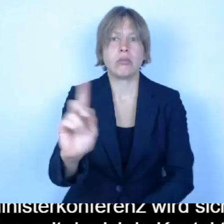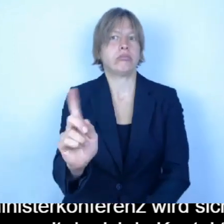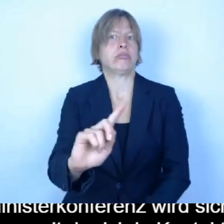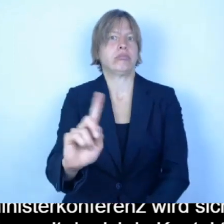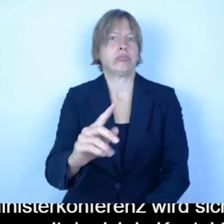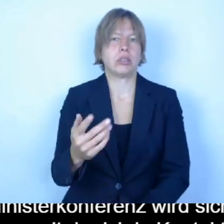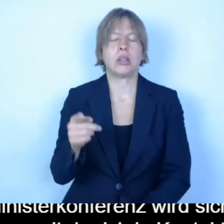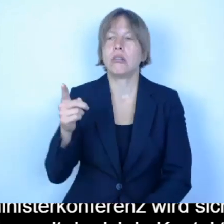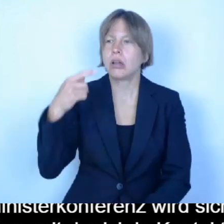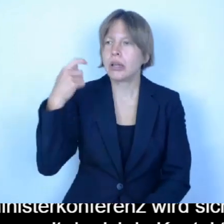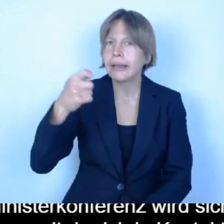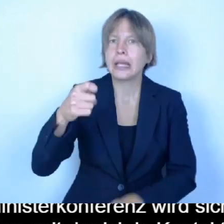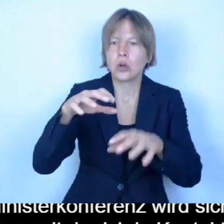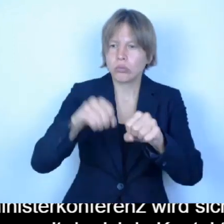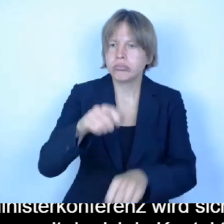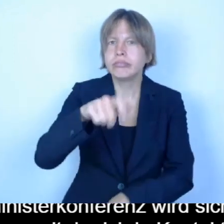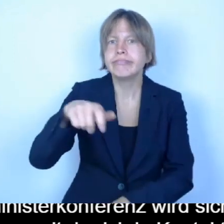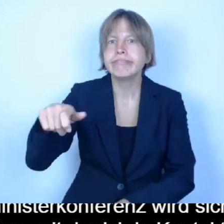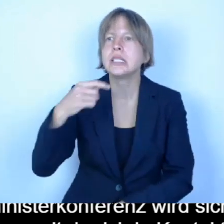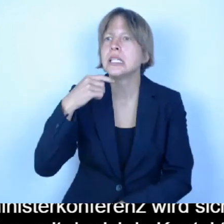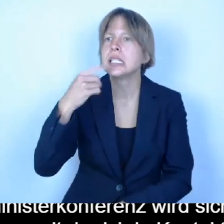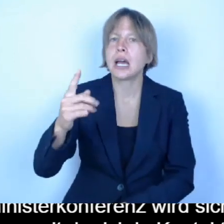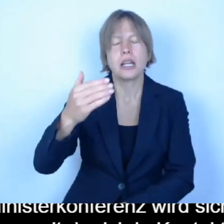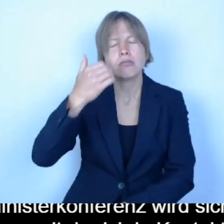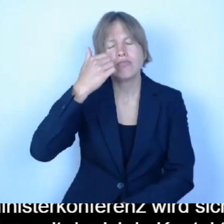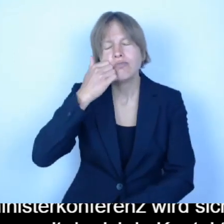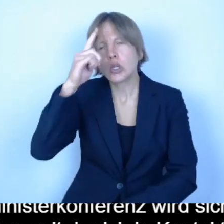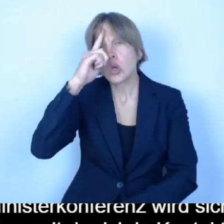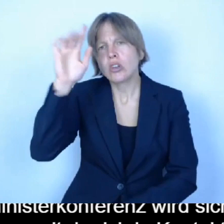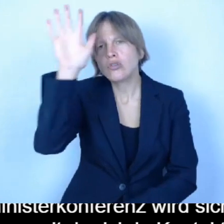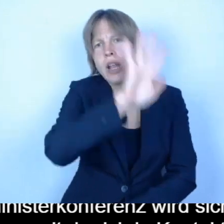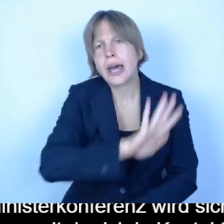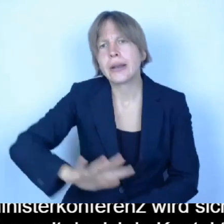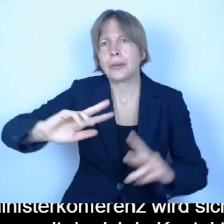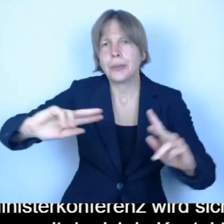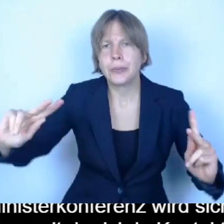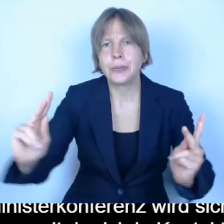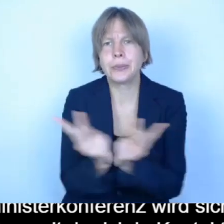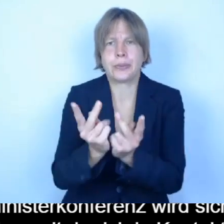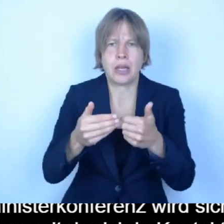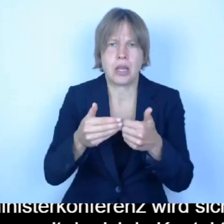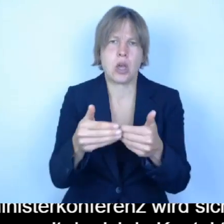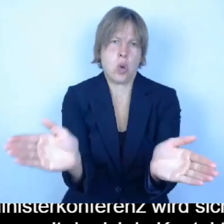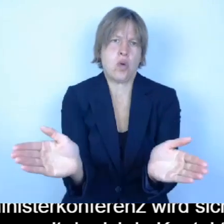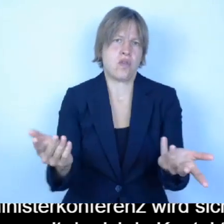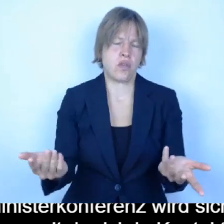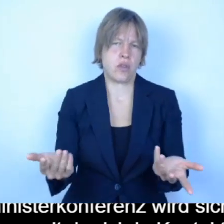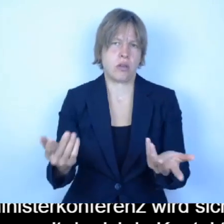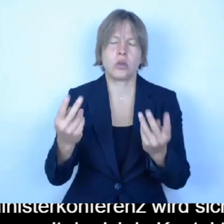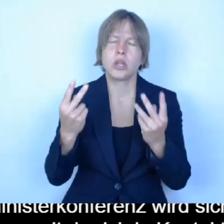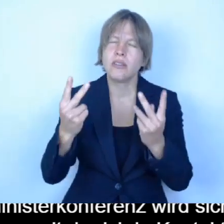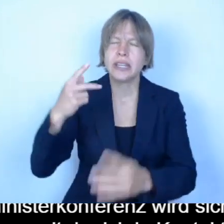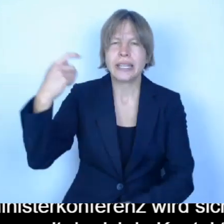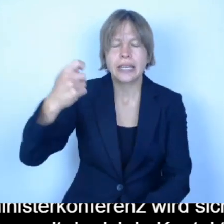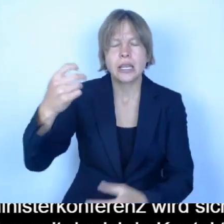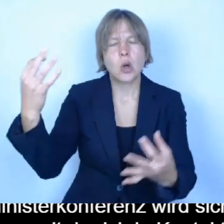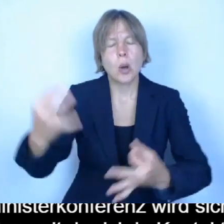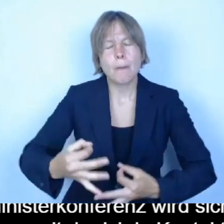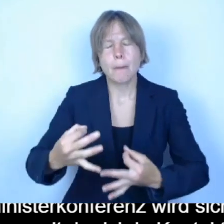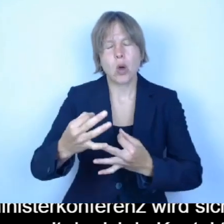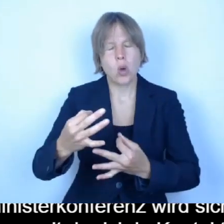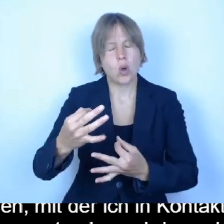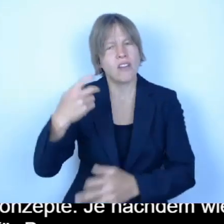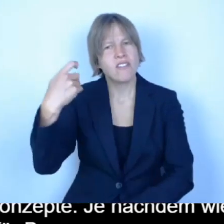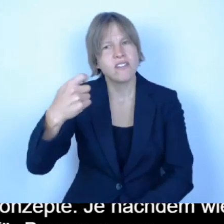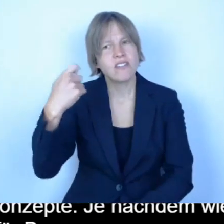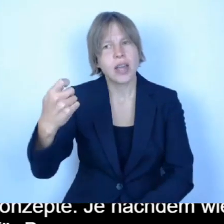attraktive Filme, damit sie auch Umsätze machen können, damit die Leute auch ins Kino kommen. Und die Filme starten aber nur, wenn sie dann letztendlich auch bundesweit gezeigt